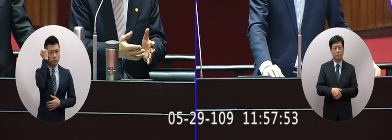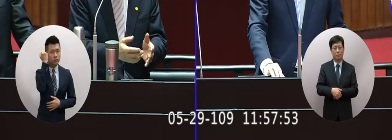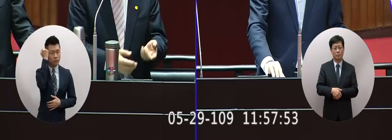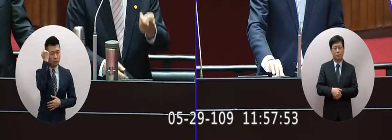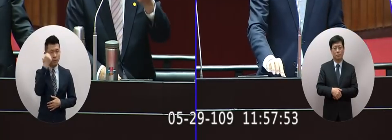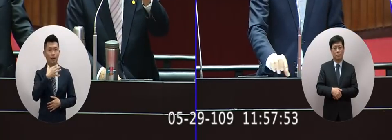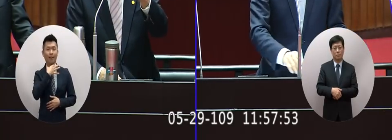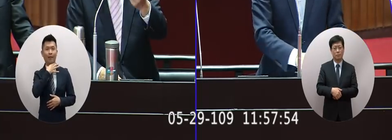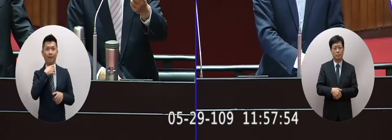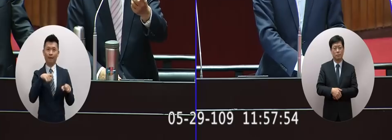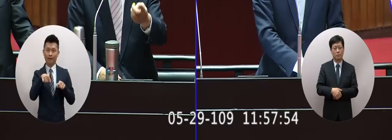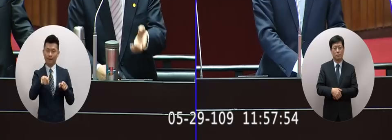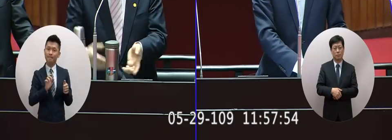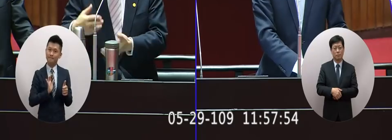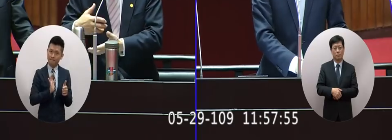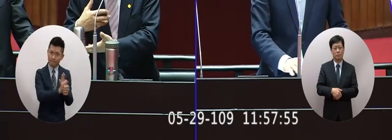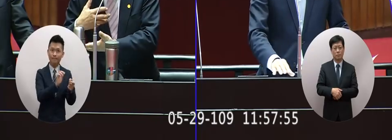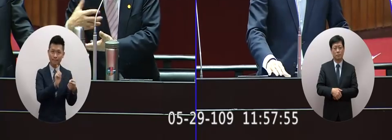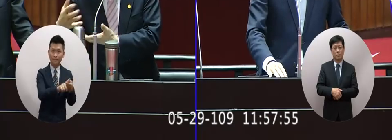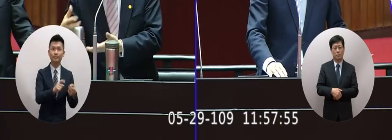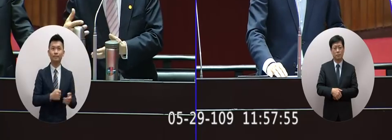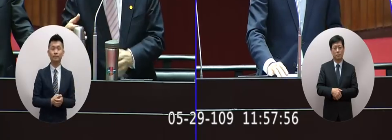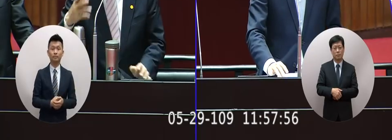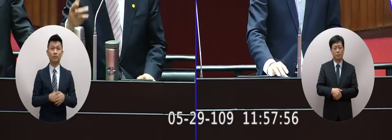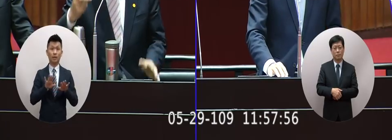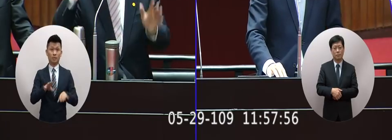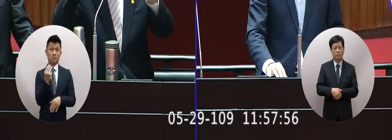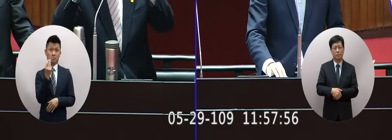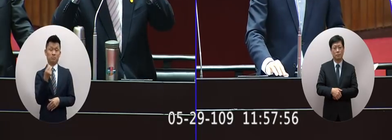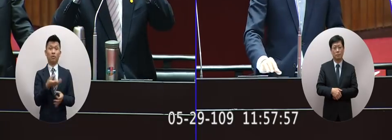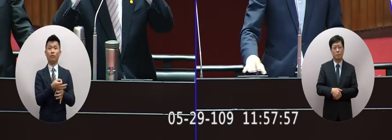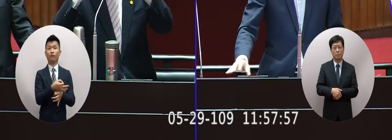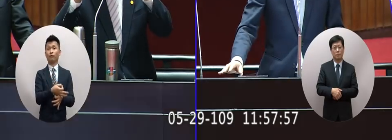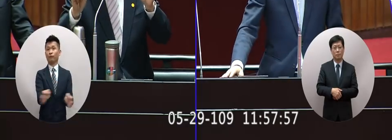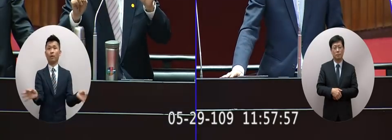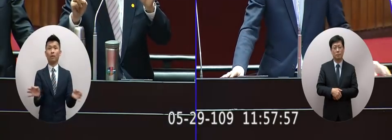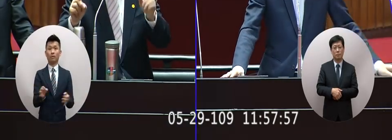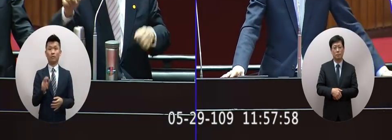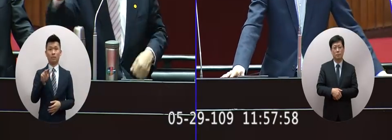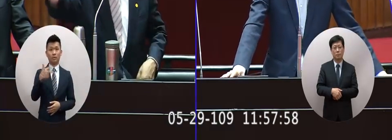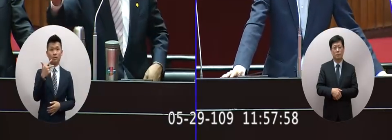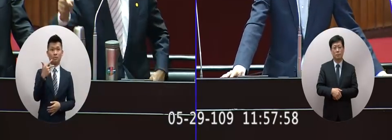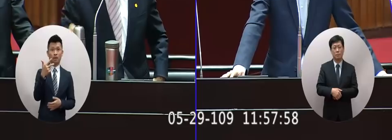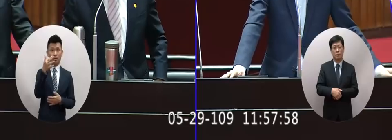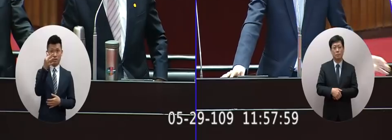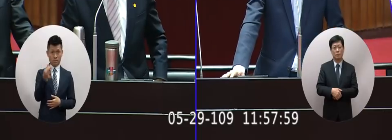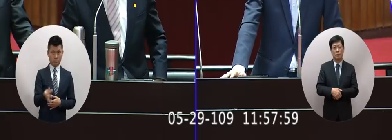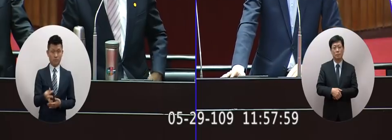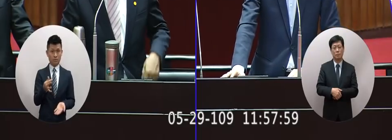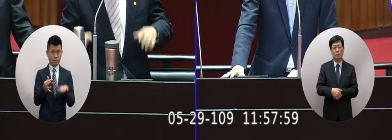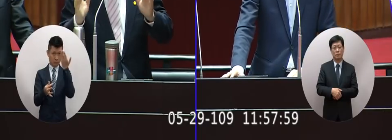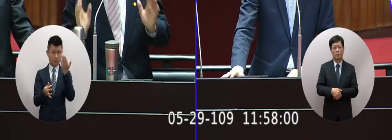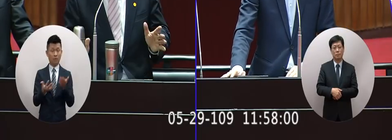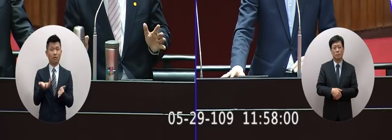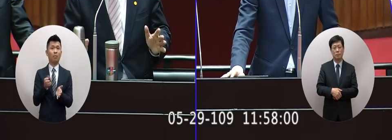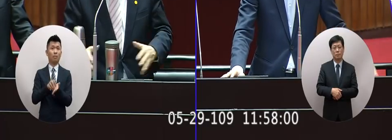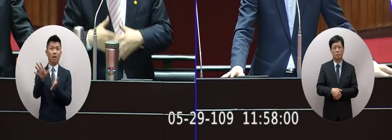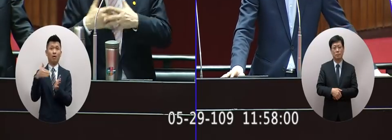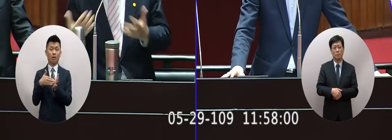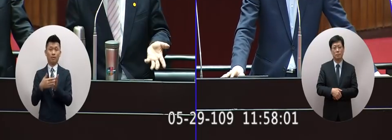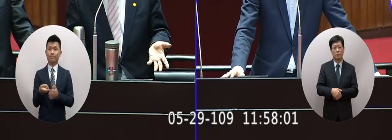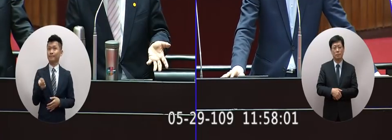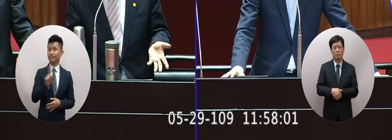纾困。所以刚才讲，我们花现金其实已经花700多亿了，刚刚我才报告。那另